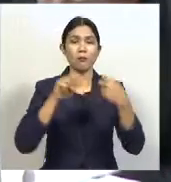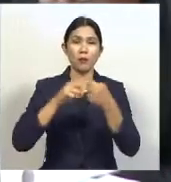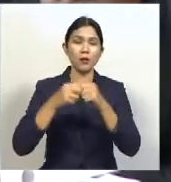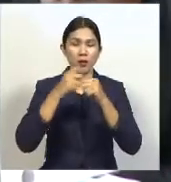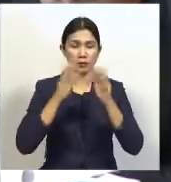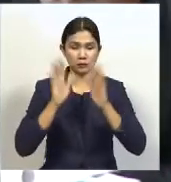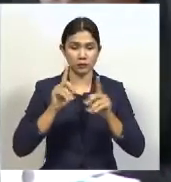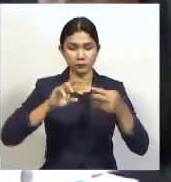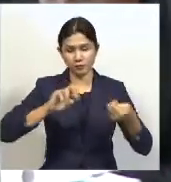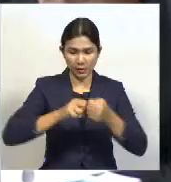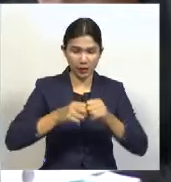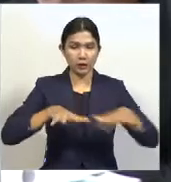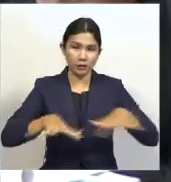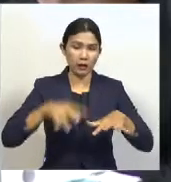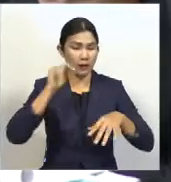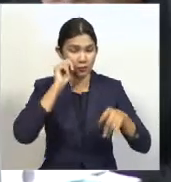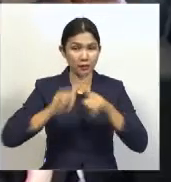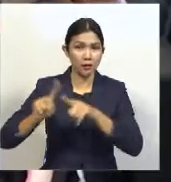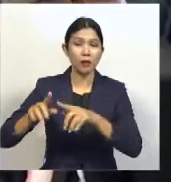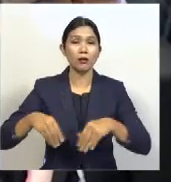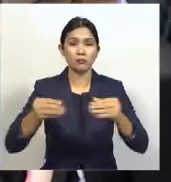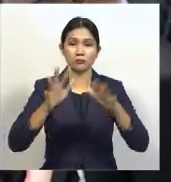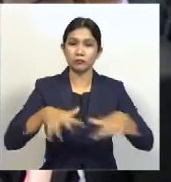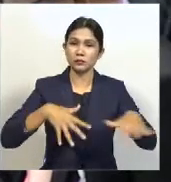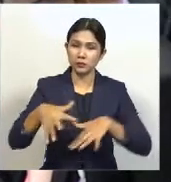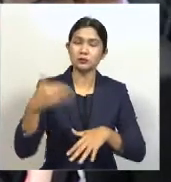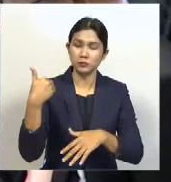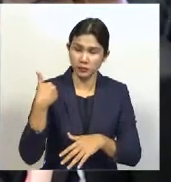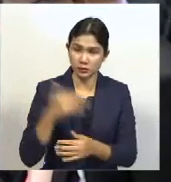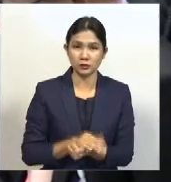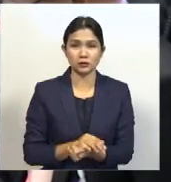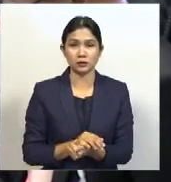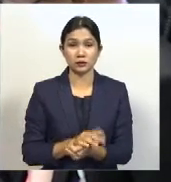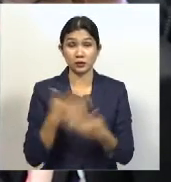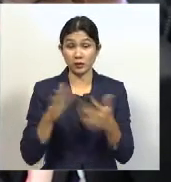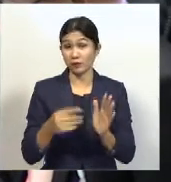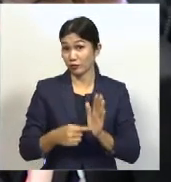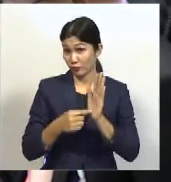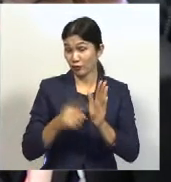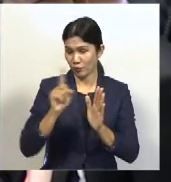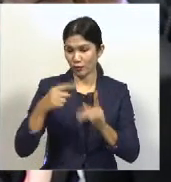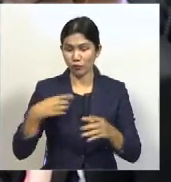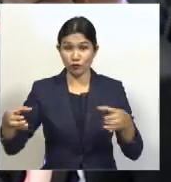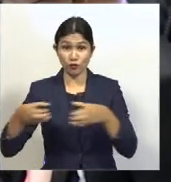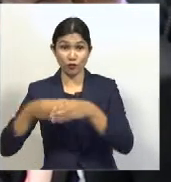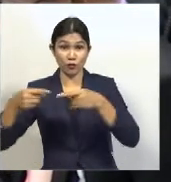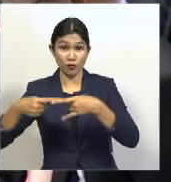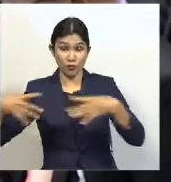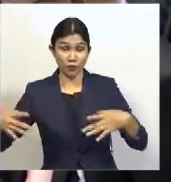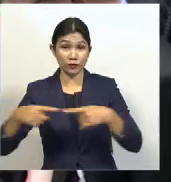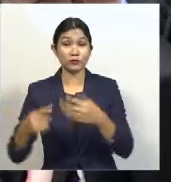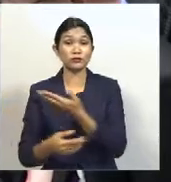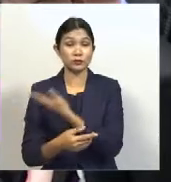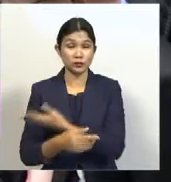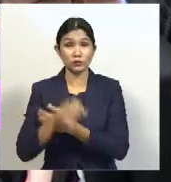ประชาชนด้วย ทีนี้ไปดูทางด้านของผู้นำฝ่ายค้านในสภาผู้แทนราษฎรค่ะนายสมพงษ์อมร